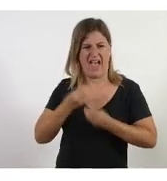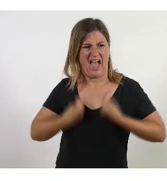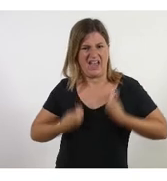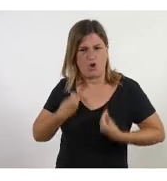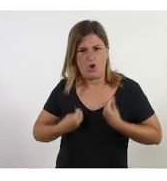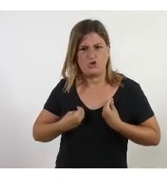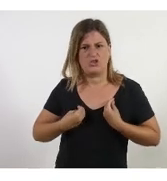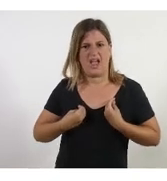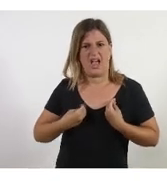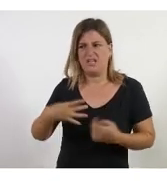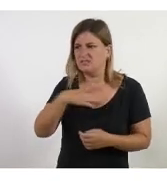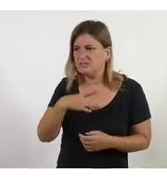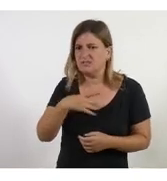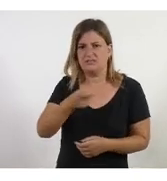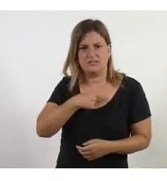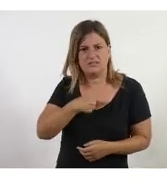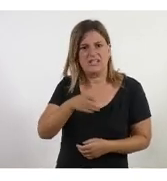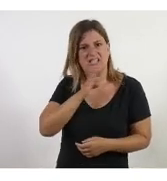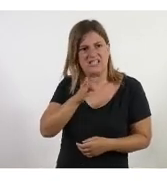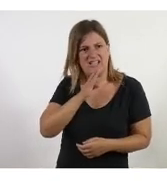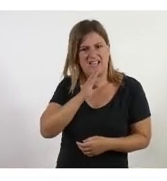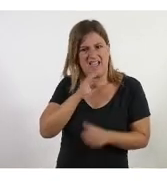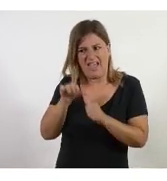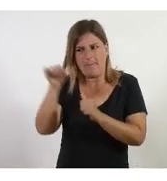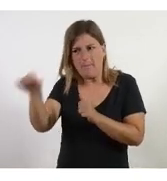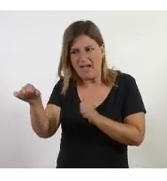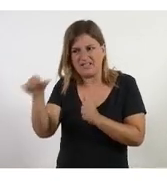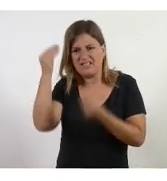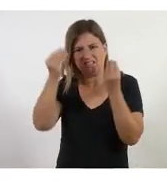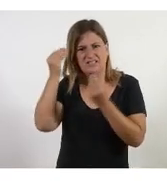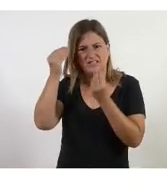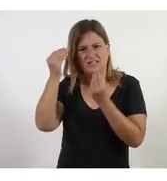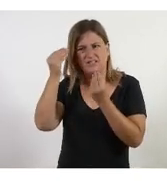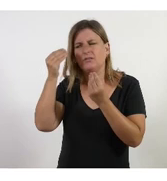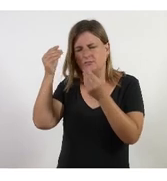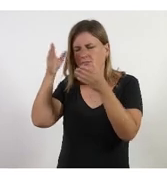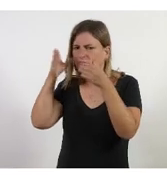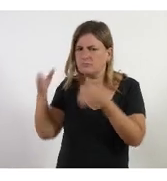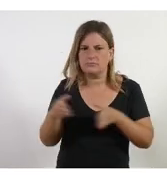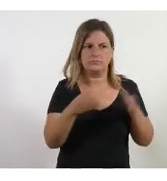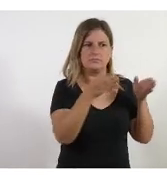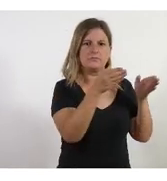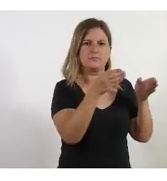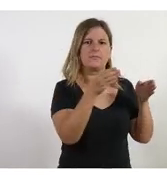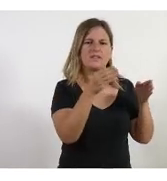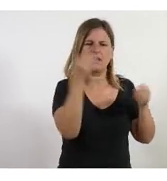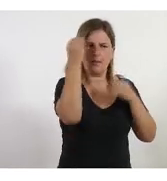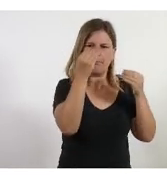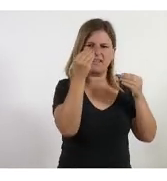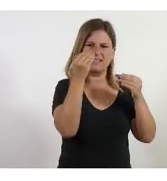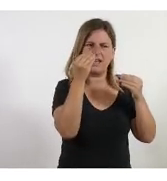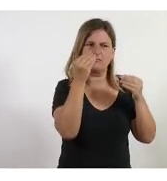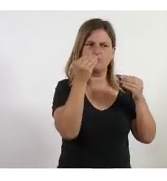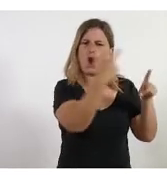sigui incerta, o sigui, què passarà a partir d'ara, i dibuixar escenaris possibles